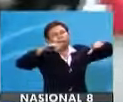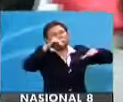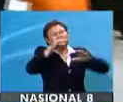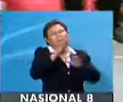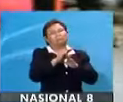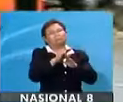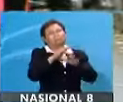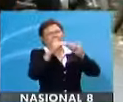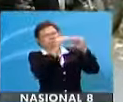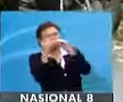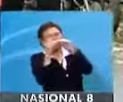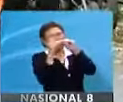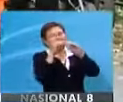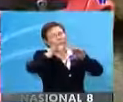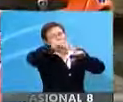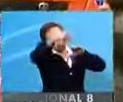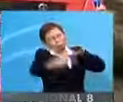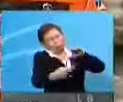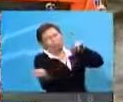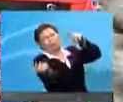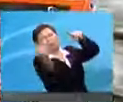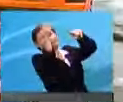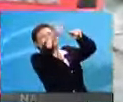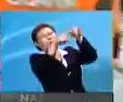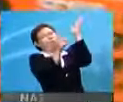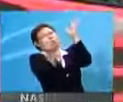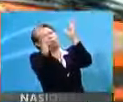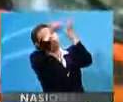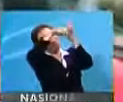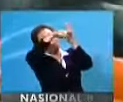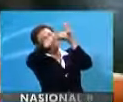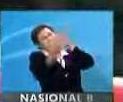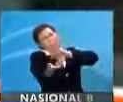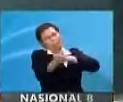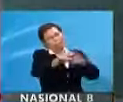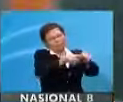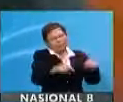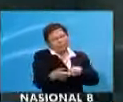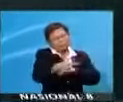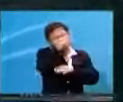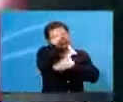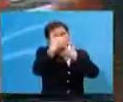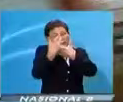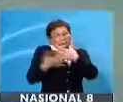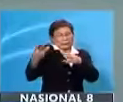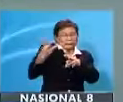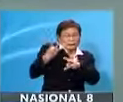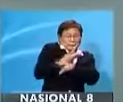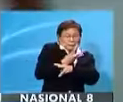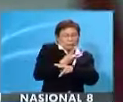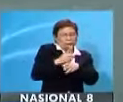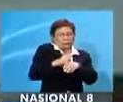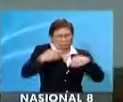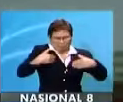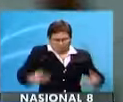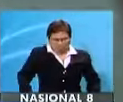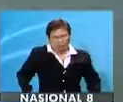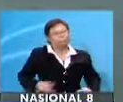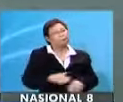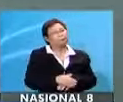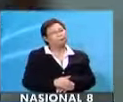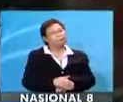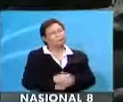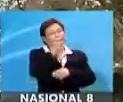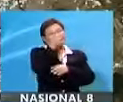terjatuh pada tebing curam dan tersangkut di pokok mangsa meninggal dunia di tempat kejadian akibat cedera parah di beberapa bahagian anggota badan